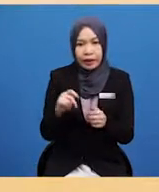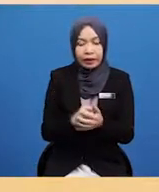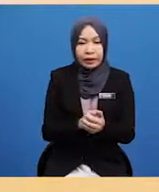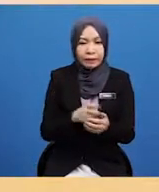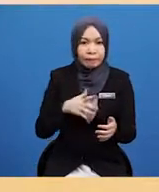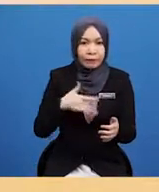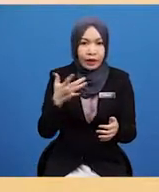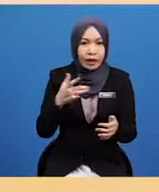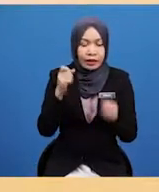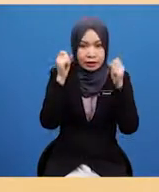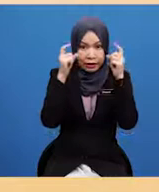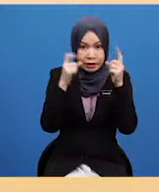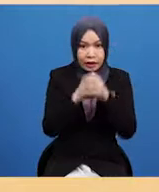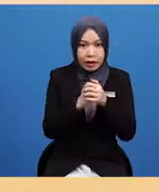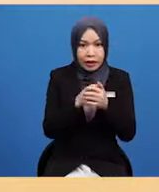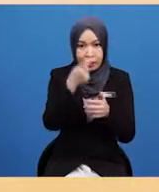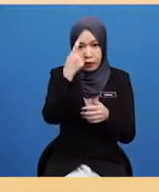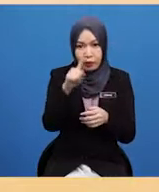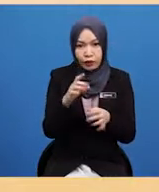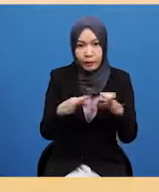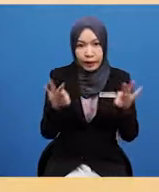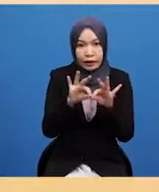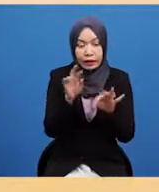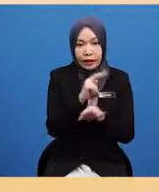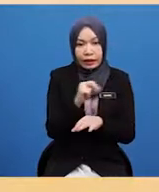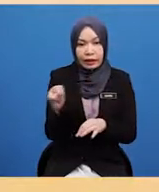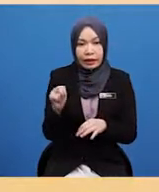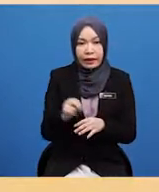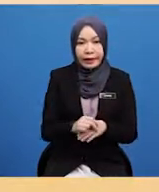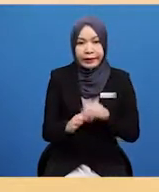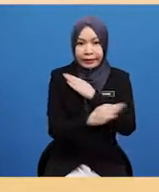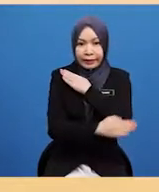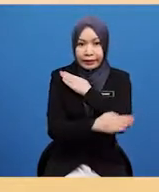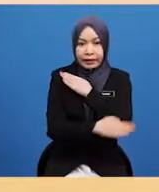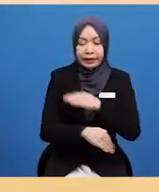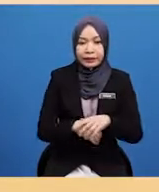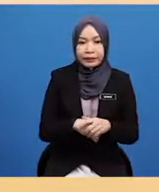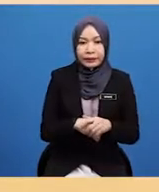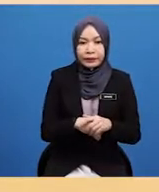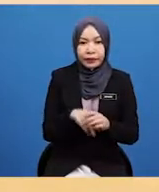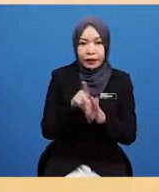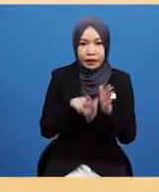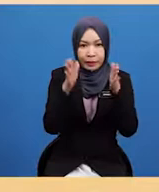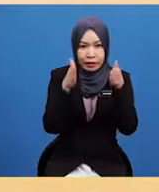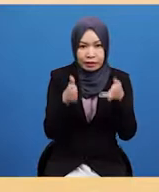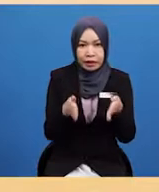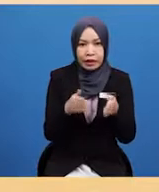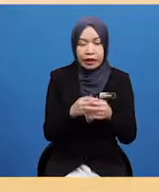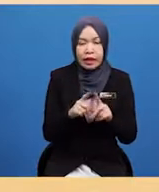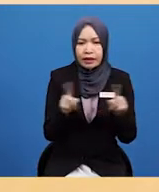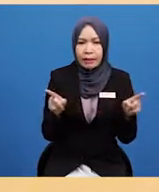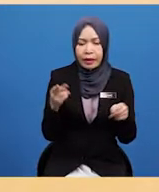kebangsaan. Malangnya, bahan penulisan ini tidak dapat disebarkan secara meluas